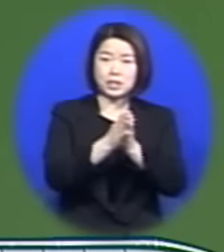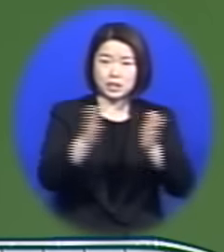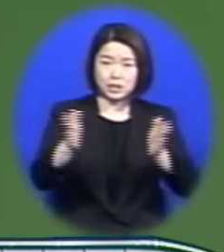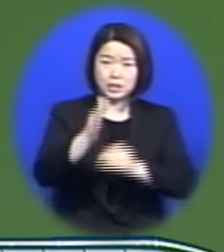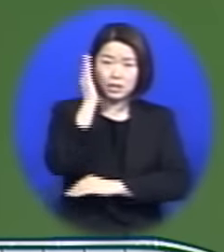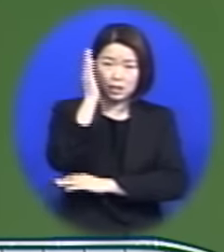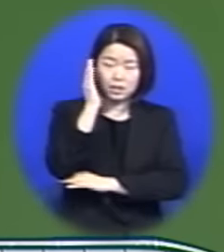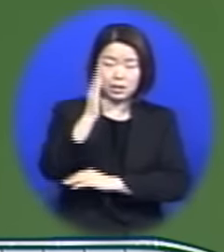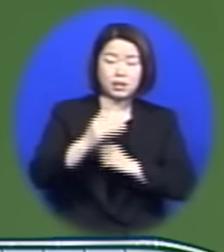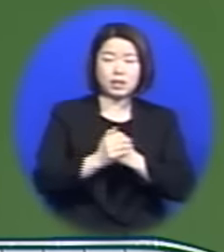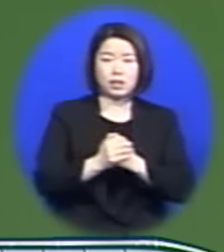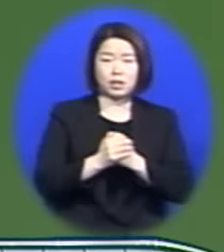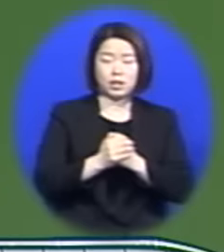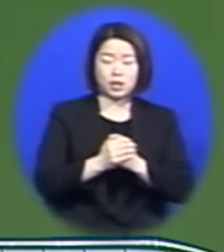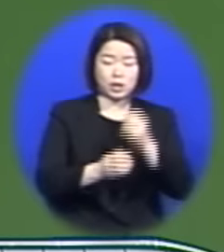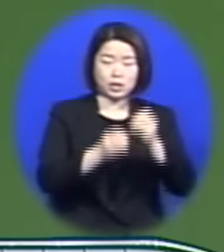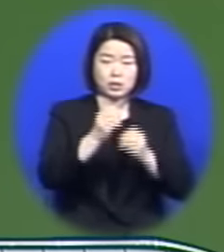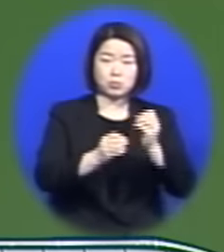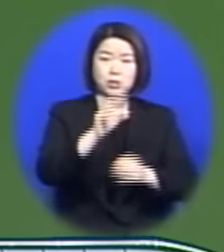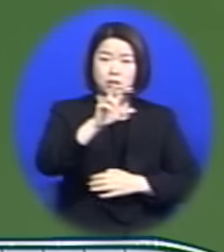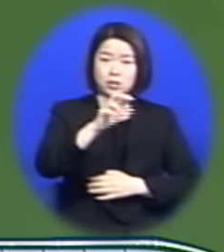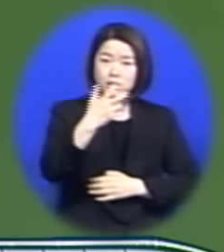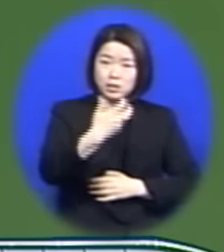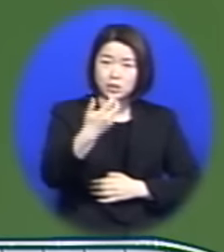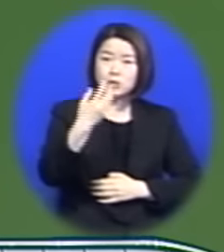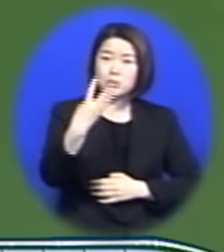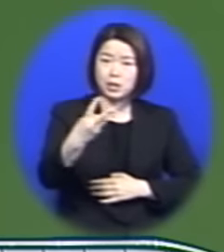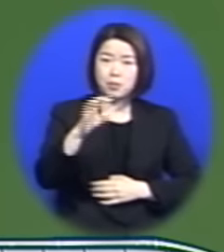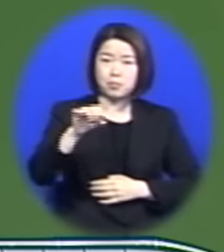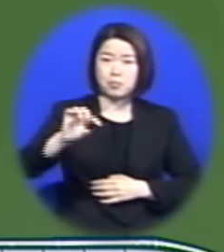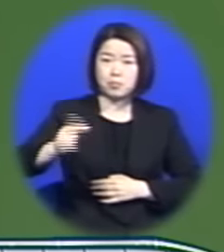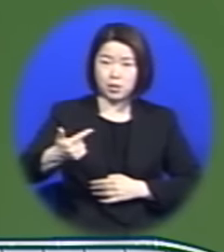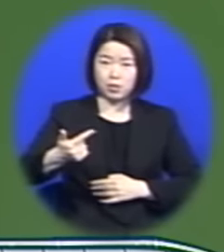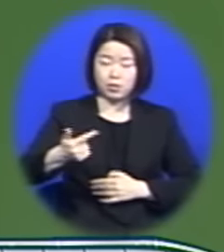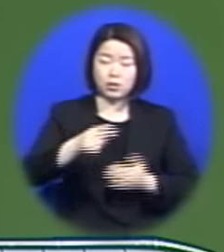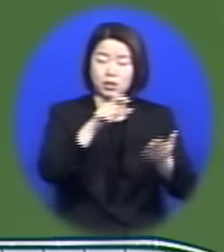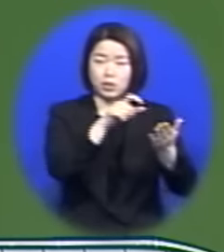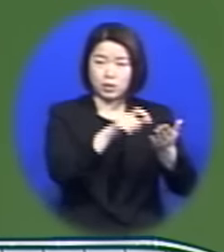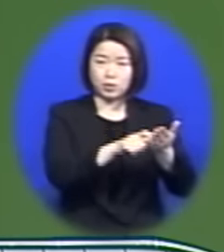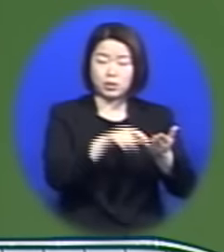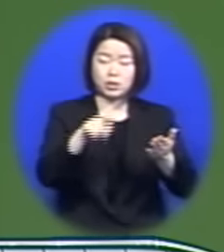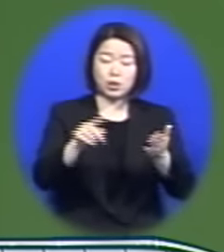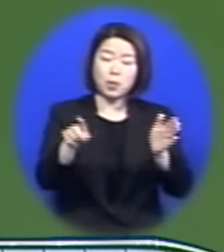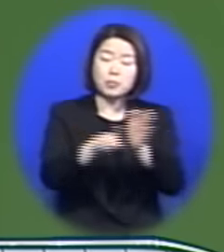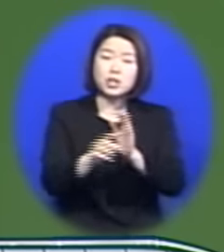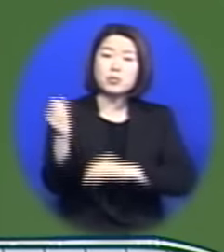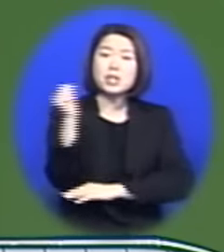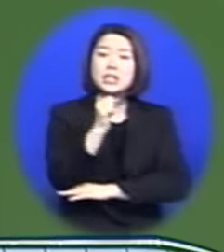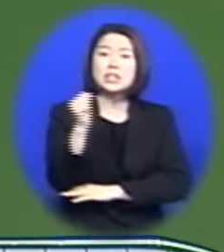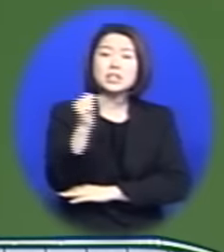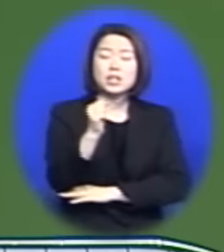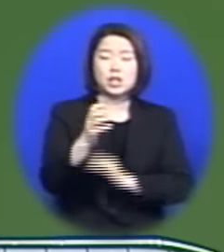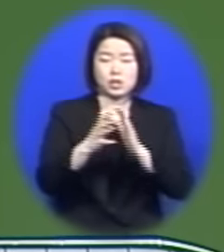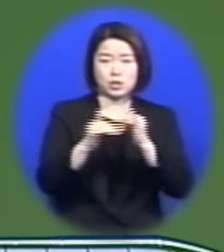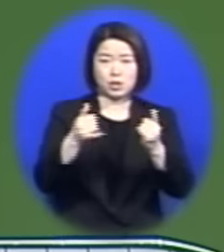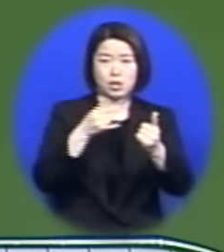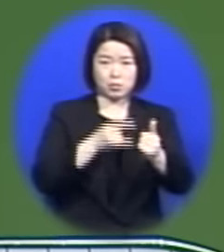바로 그런 믿음이 흔들리는 자의 시입니다 1절 2절 말씀을